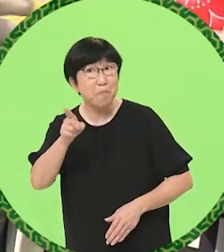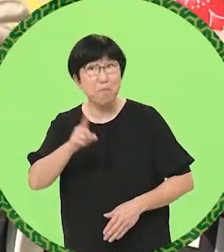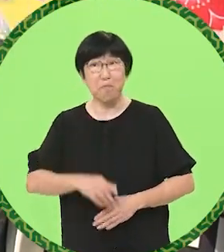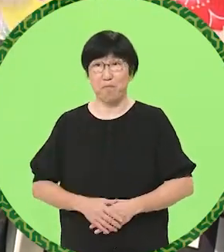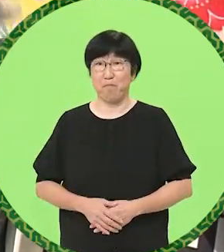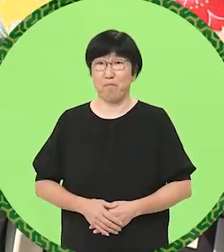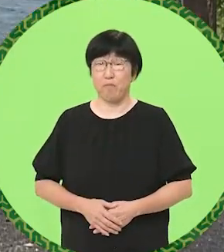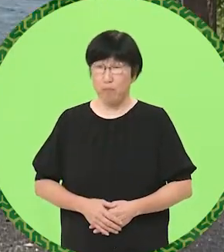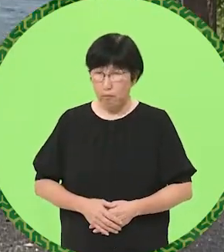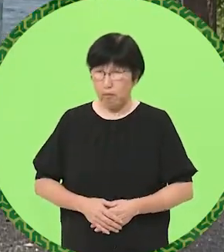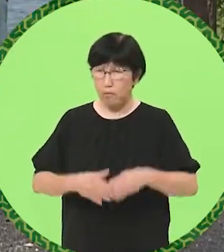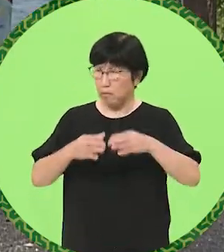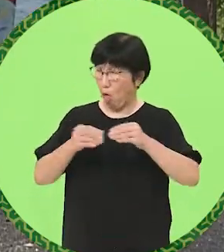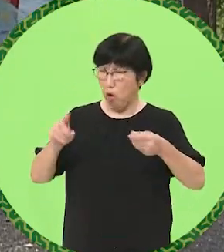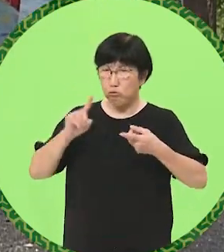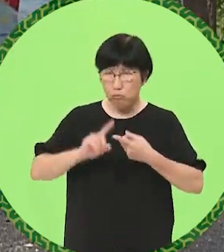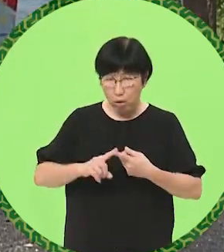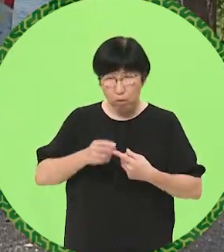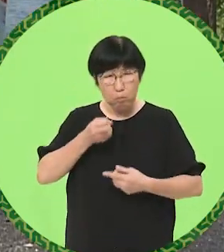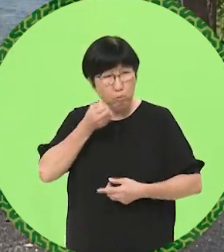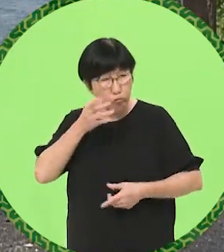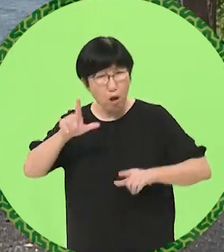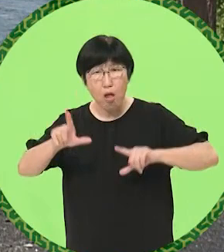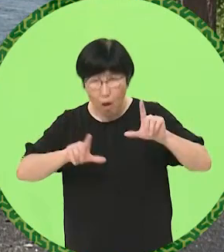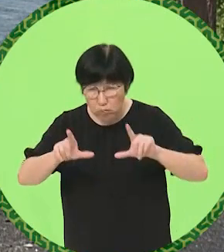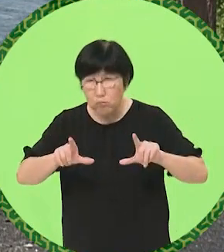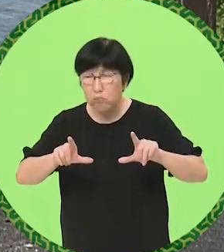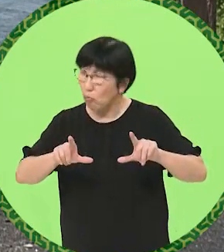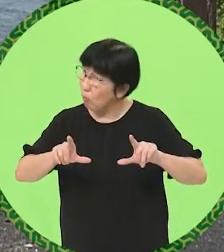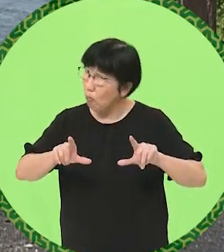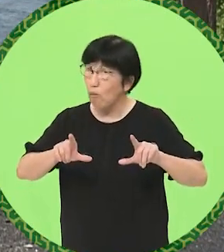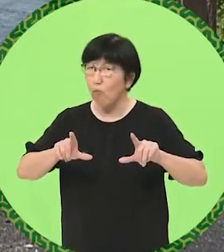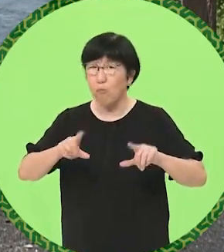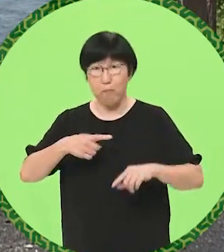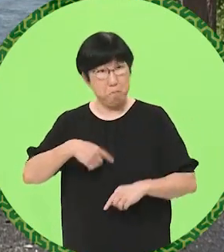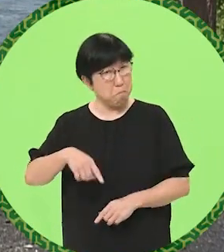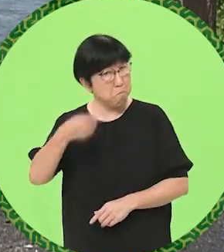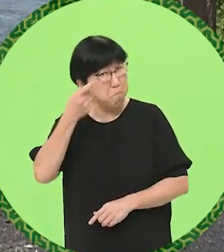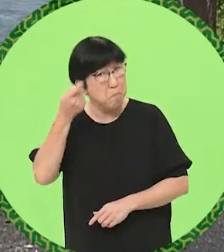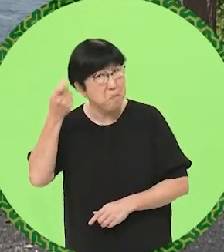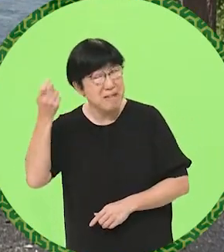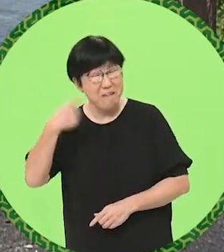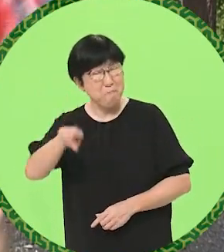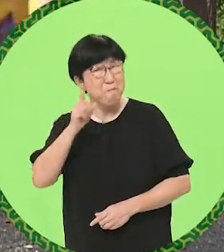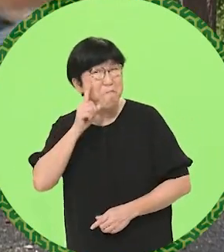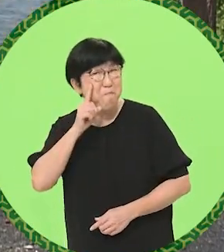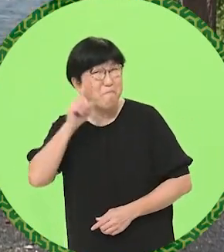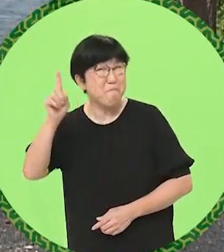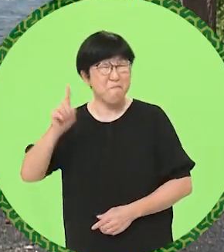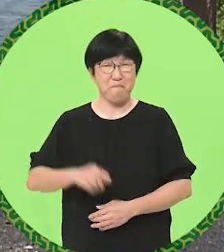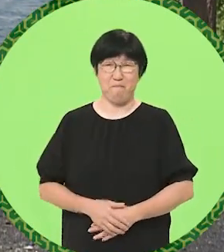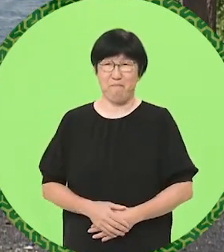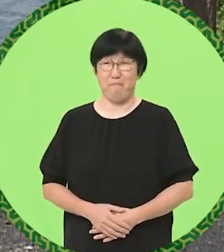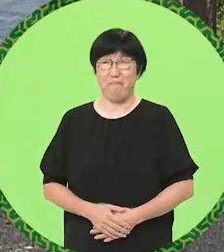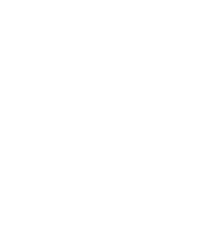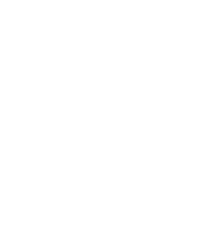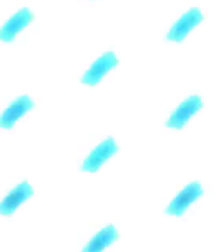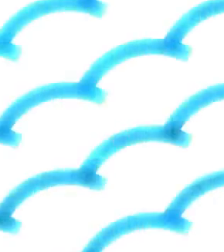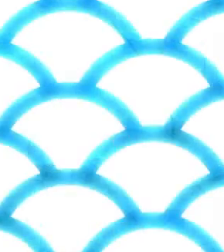んか。 全国的にも珍しい形ですか。気になりますね。行ってみましょう。